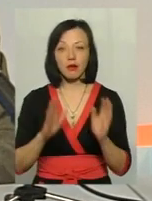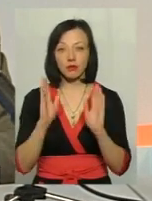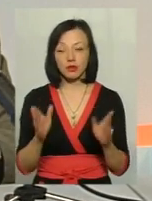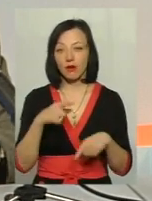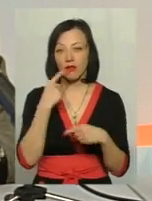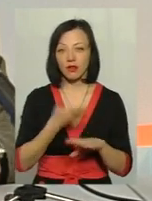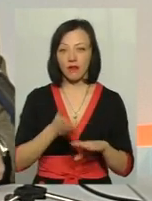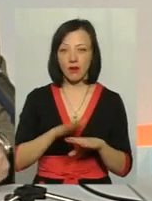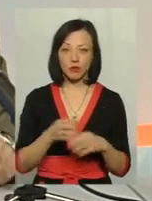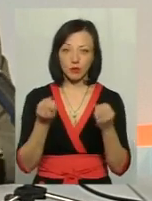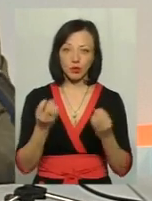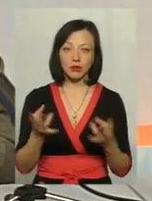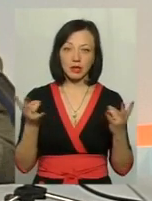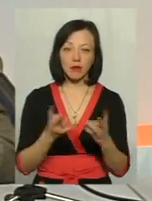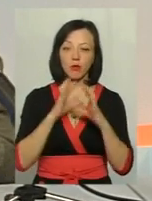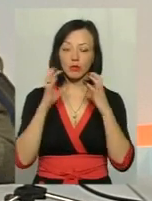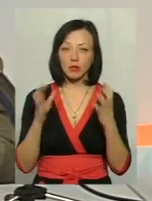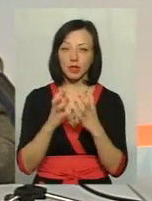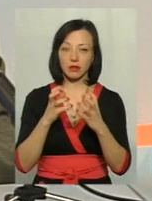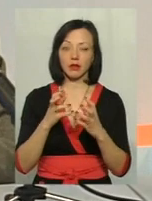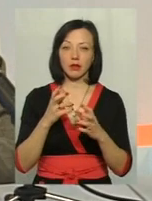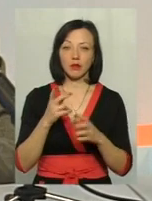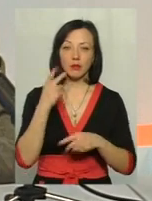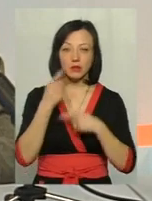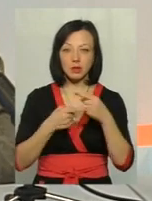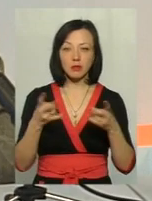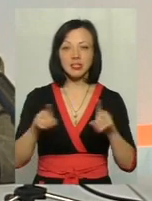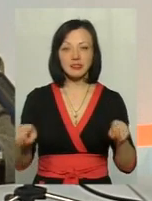говорити важко, якщо їх просто треба постійно утримувати, але спочатку його треба